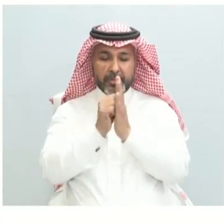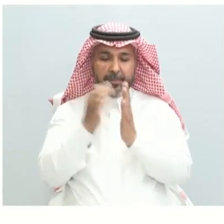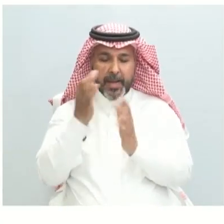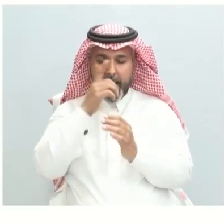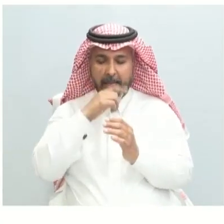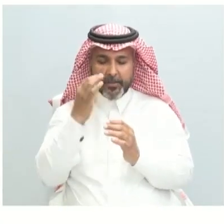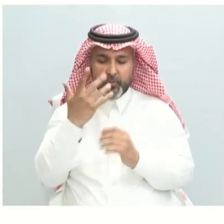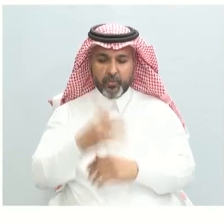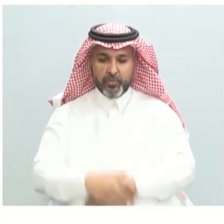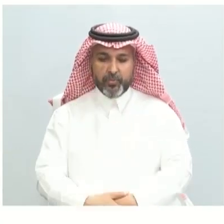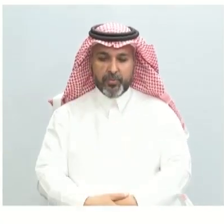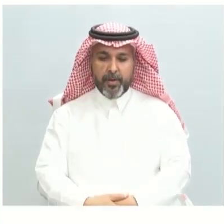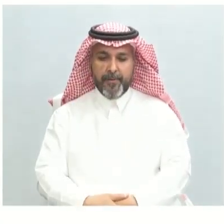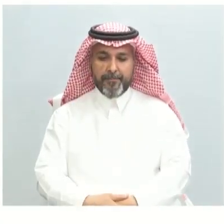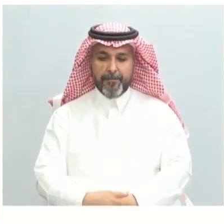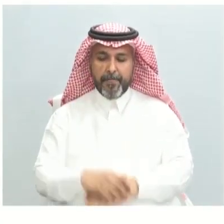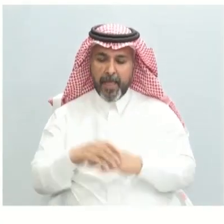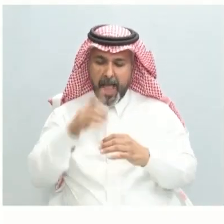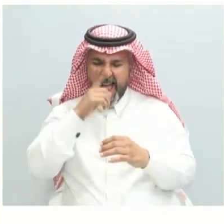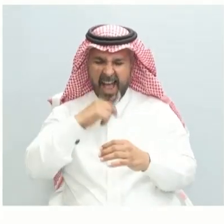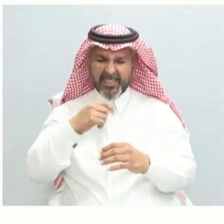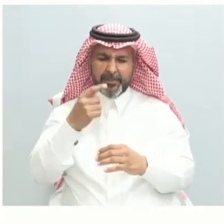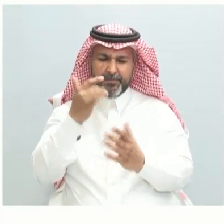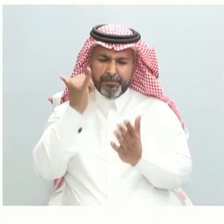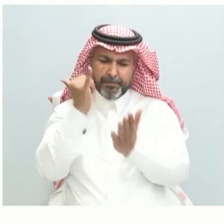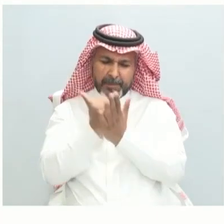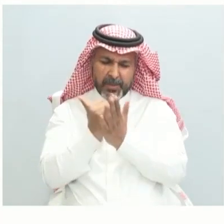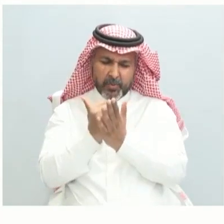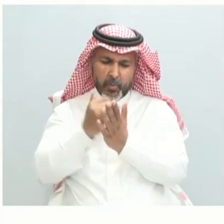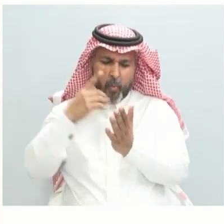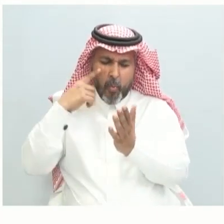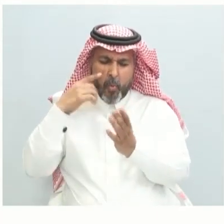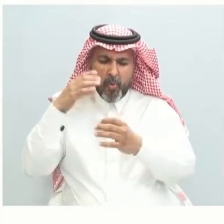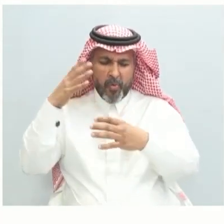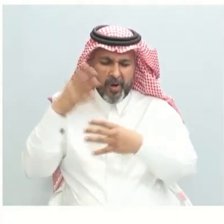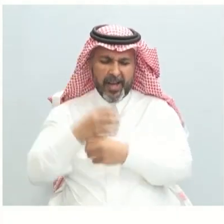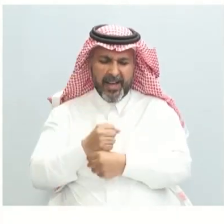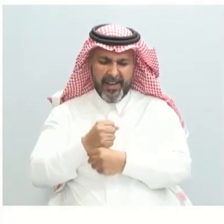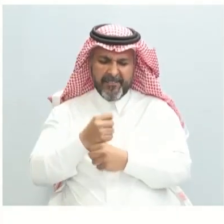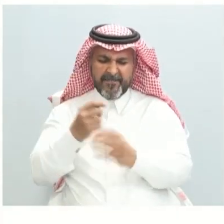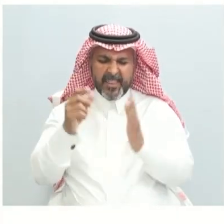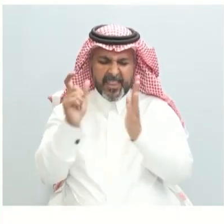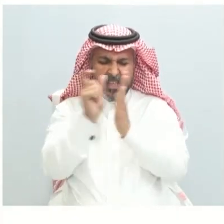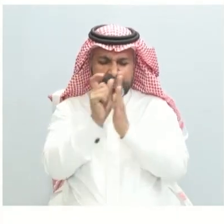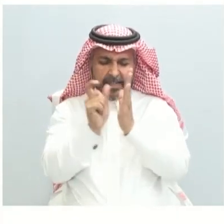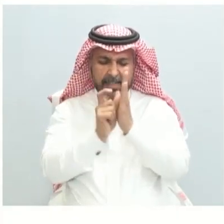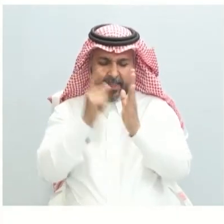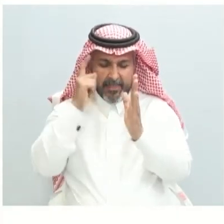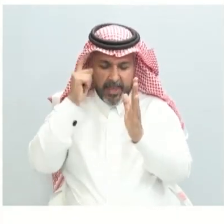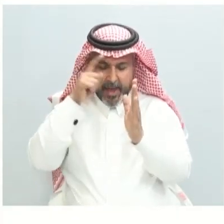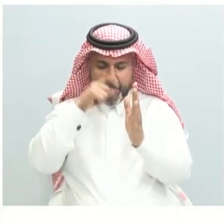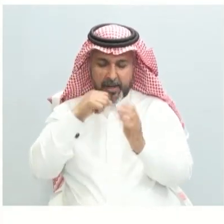اداء الواجبات والمسؤوليات الوطنيه اداء الواجبات